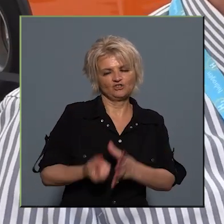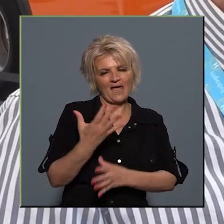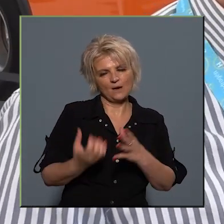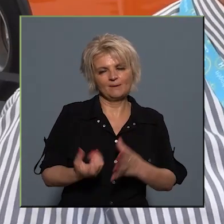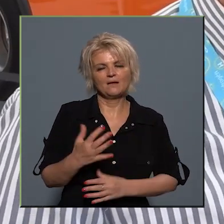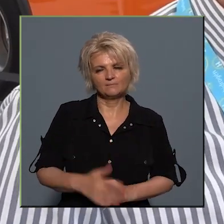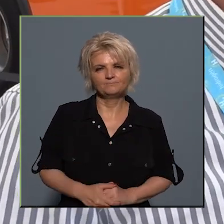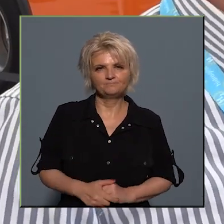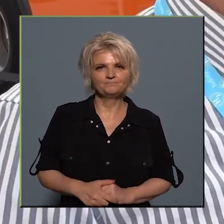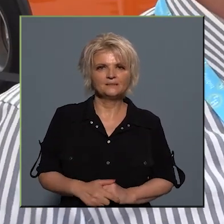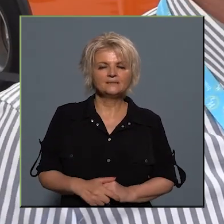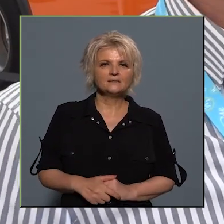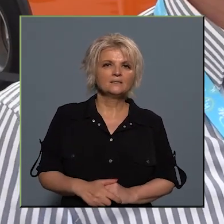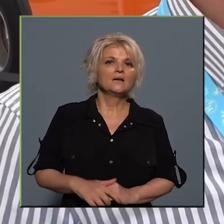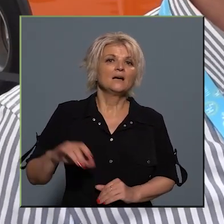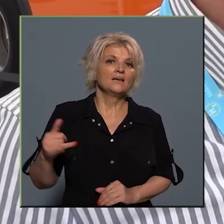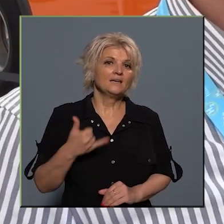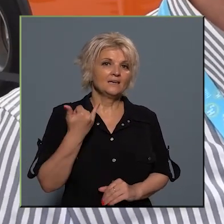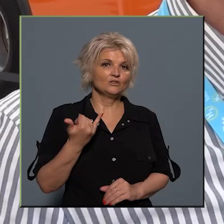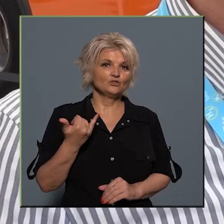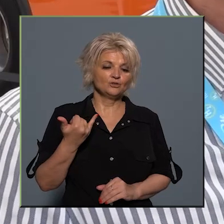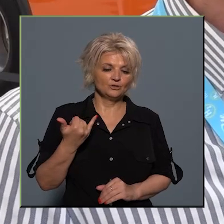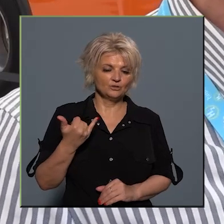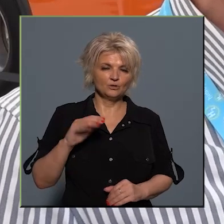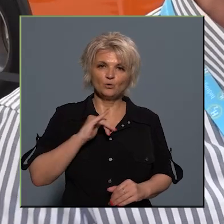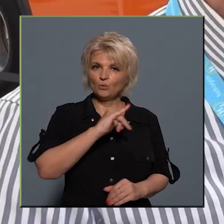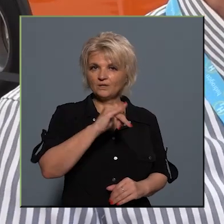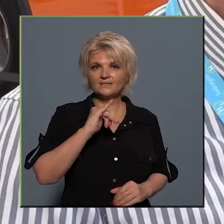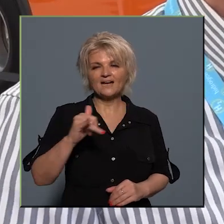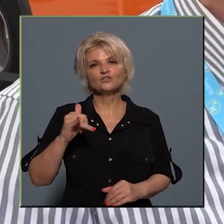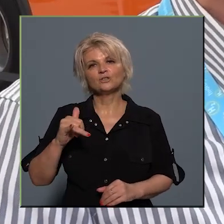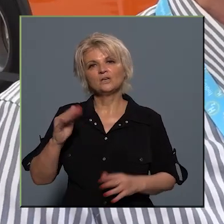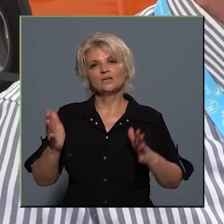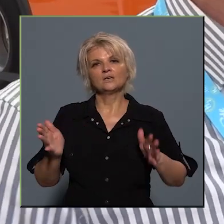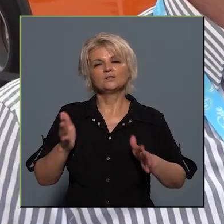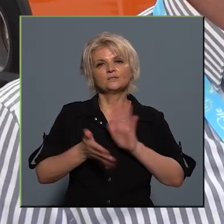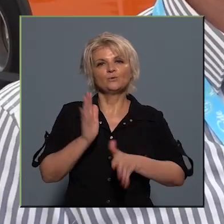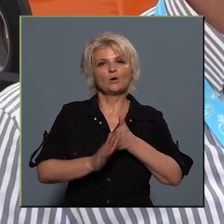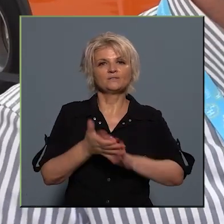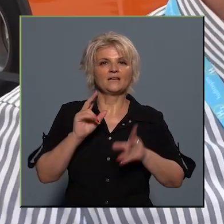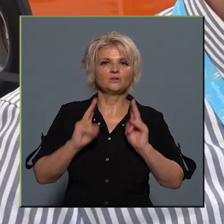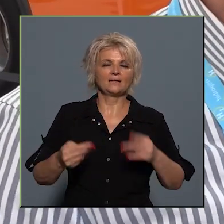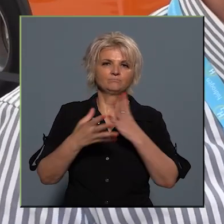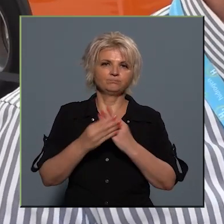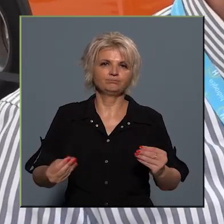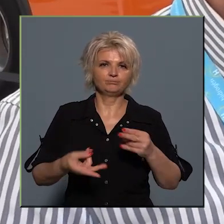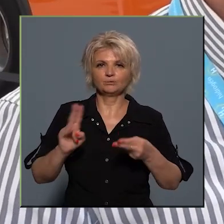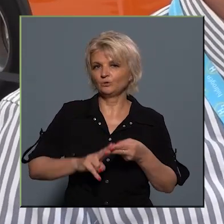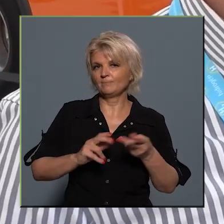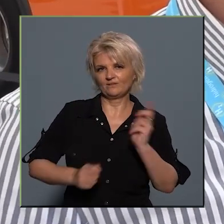ők igényelnek. Illetve mivel kiestek az utazási, szórakozási lehetőségek, többet is